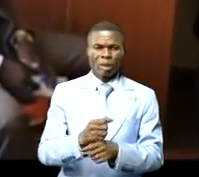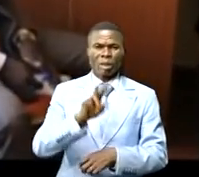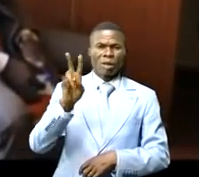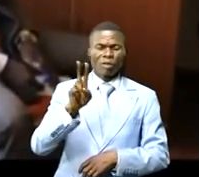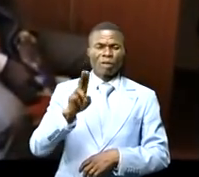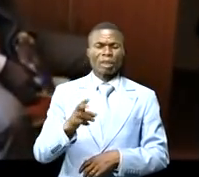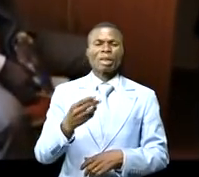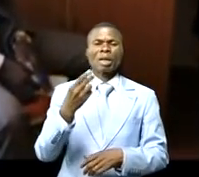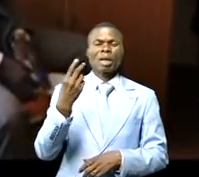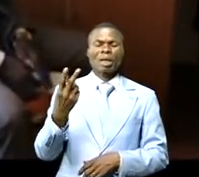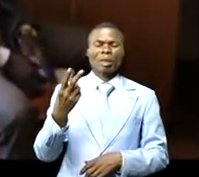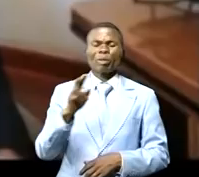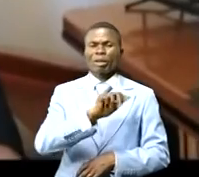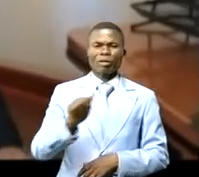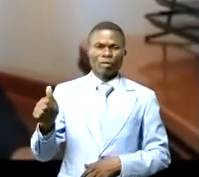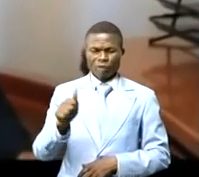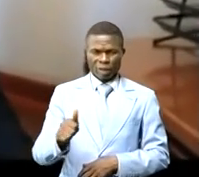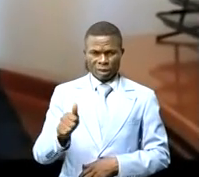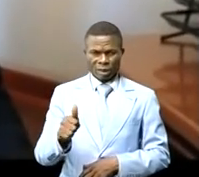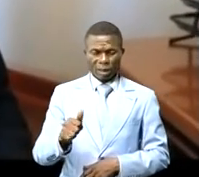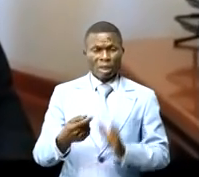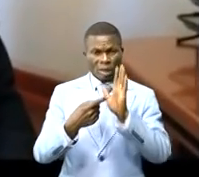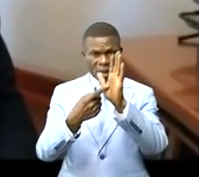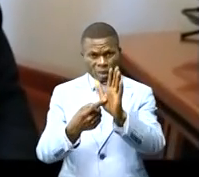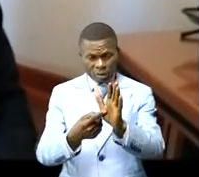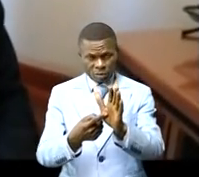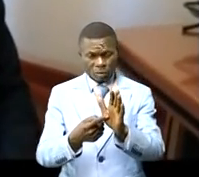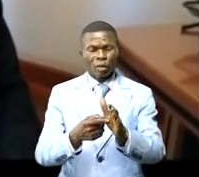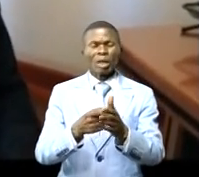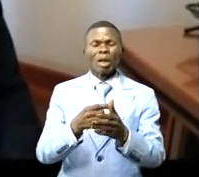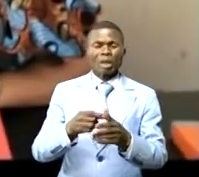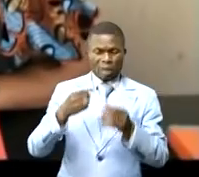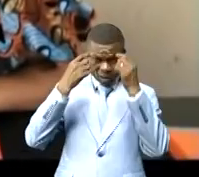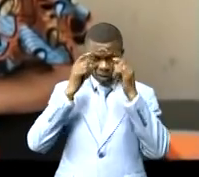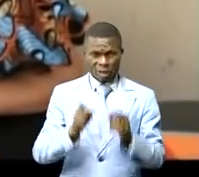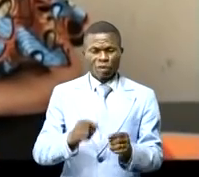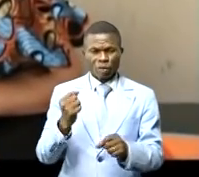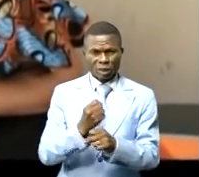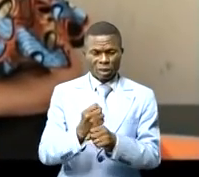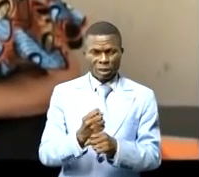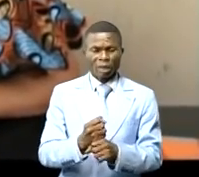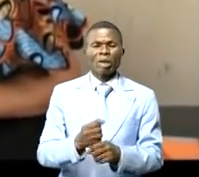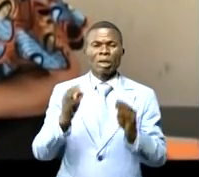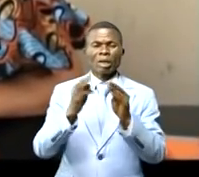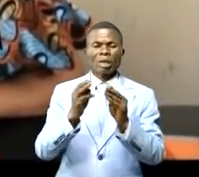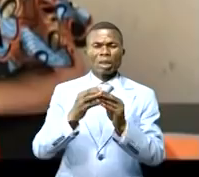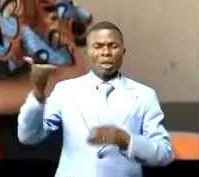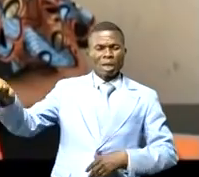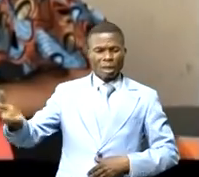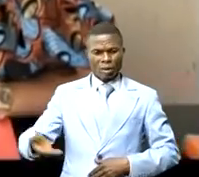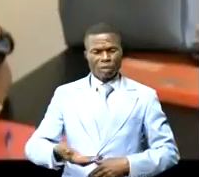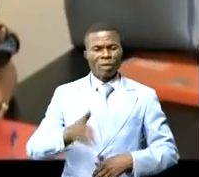22 avril 2021. Venu pour lui présenter ses civilités, l'honorable présidente l'a accueilli avec